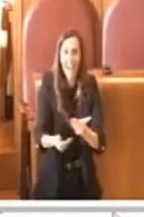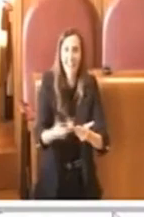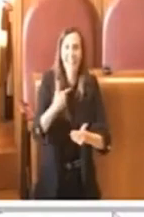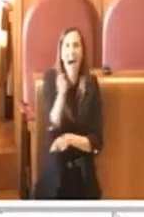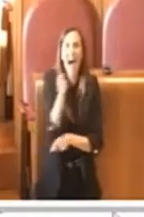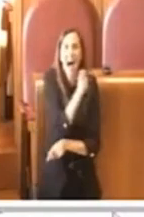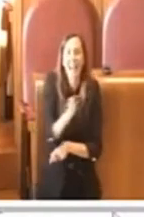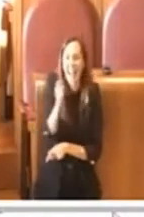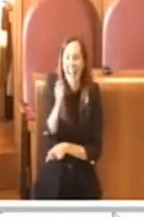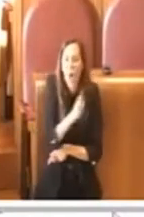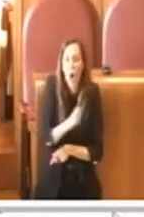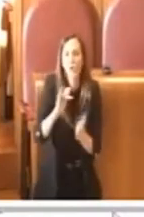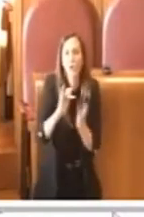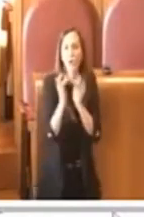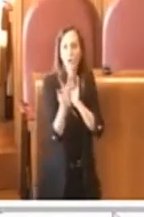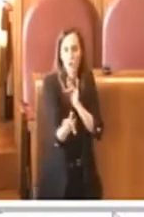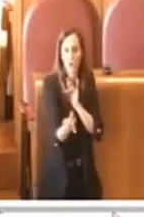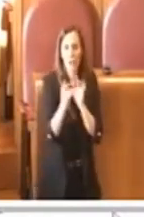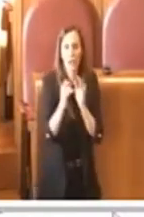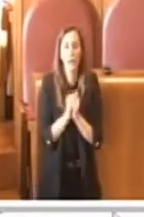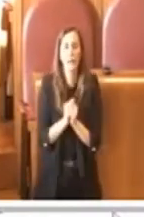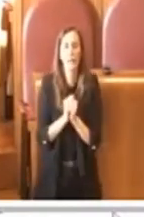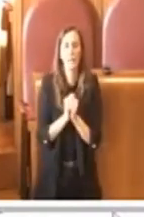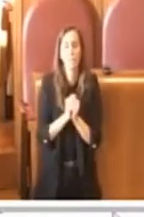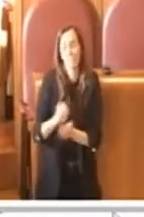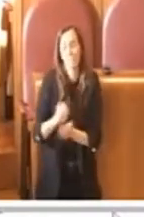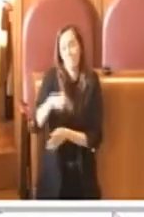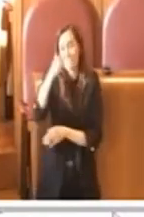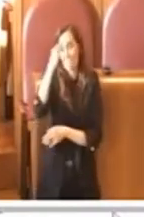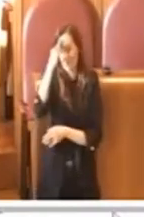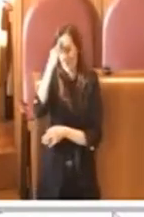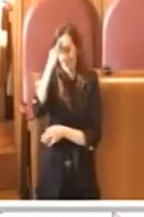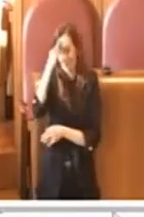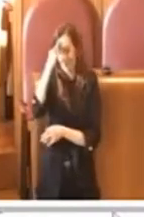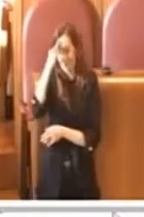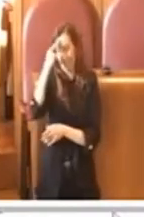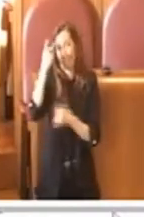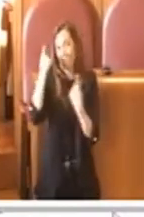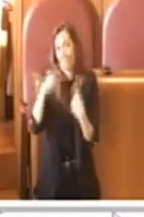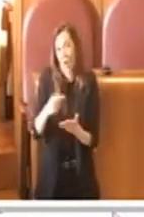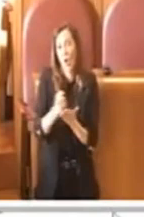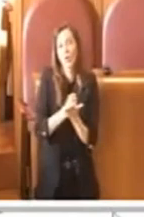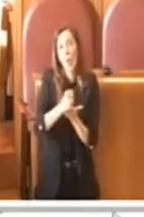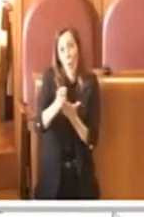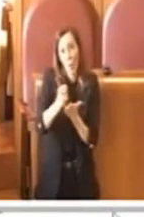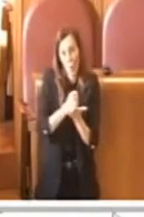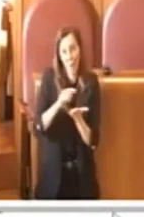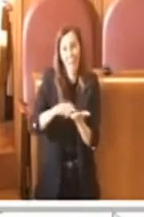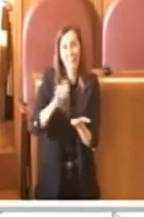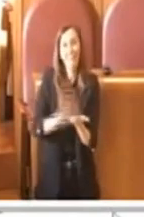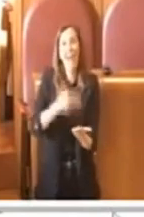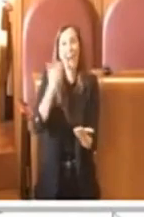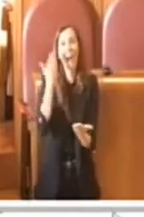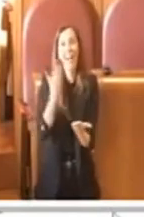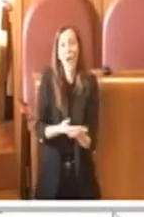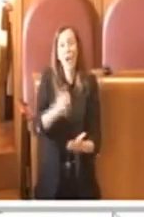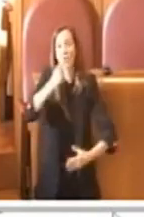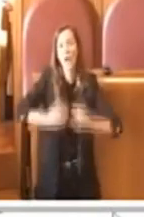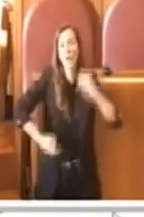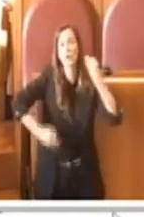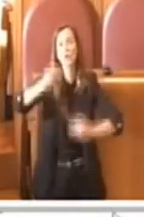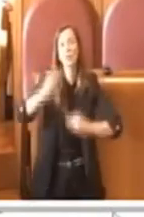analogico che in formato digitale. Bisogna ricordare infatti che il documento mantiene la sua validità giuridica nel